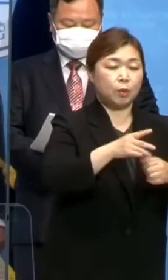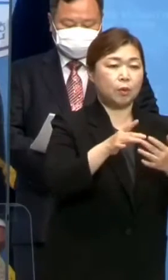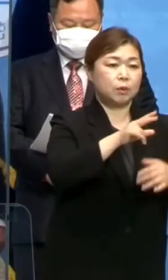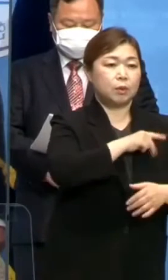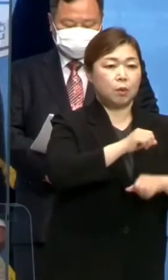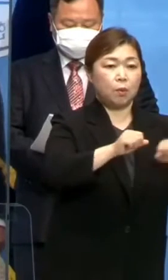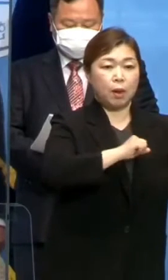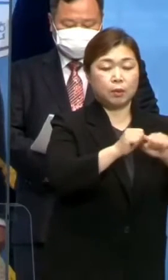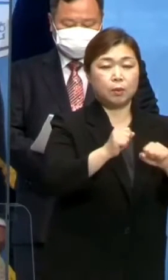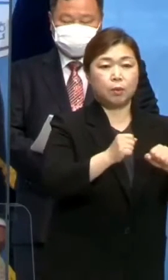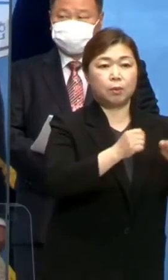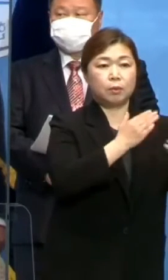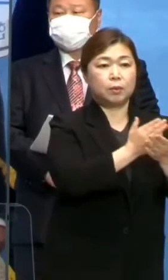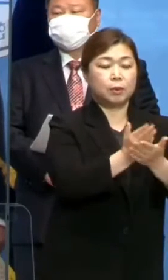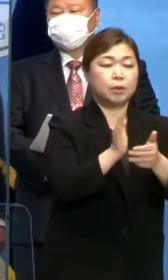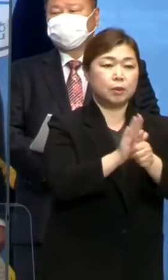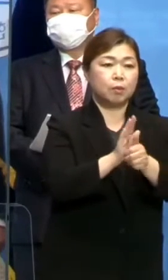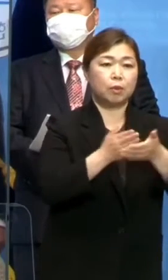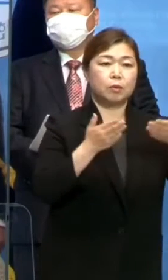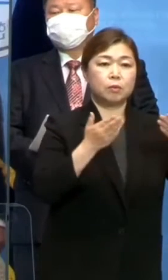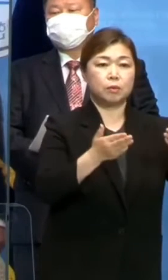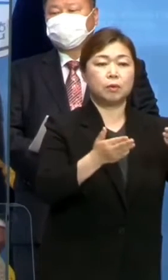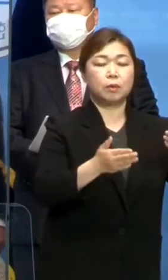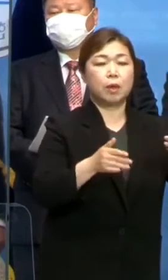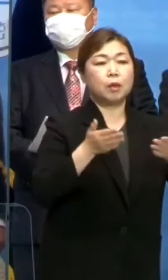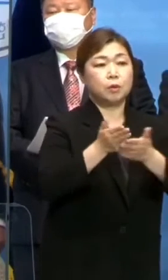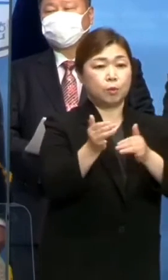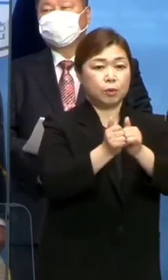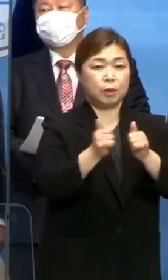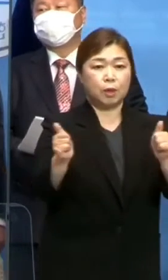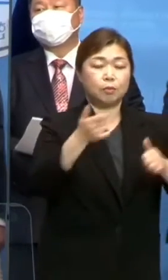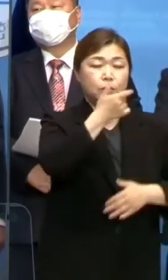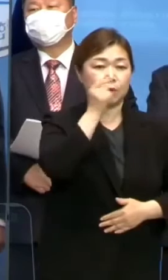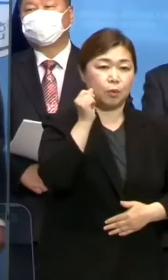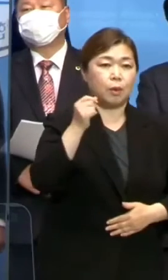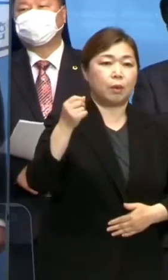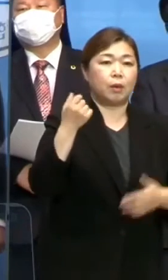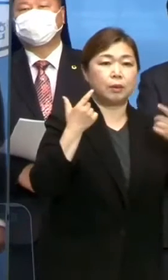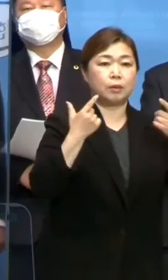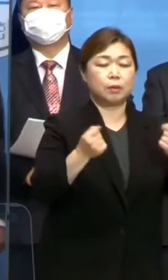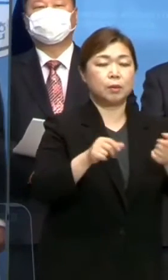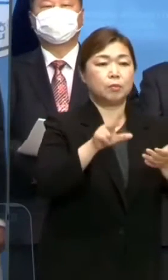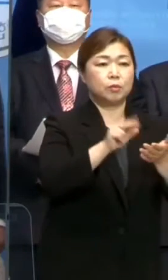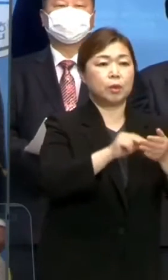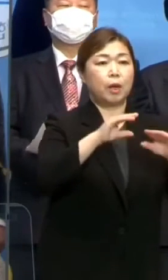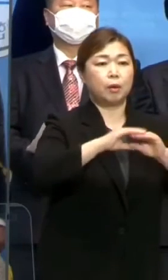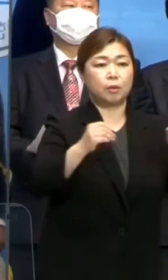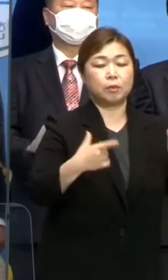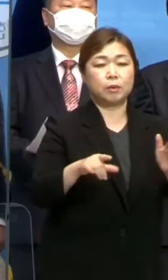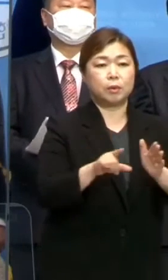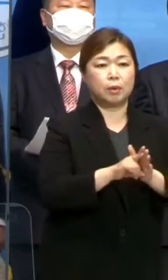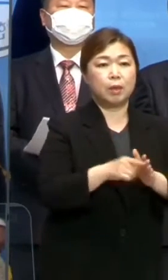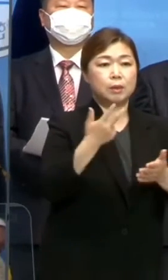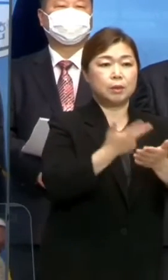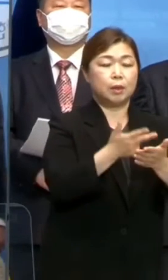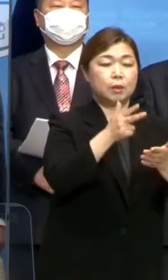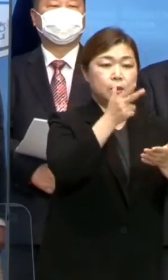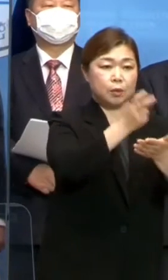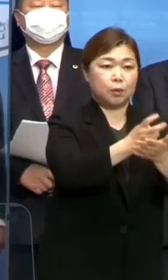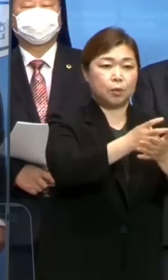원 의정 활동을 지원할 수 있는 전문인력 부족과 같은 문제 해결을 위한 제 대조